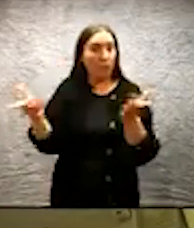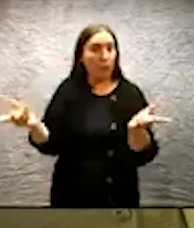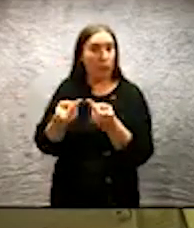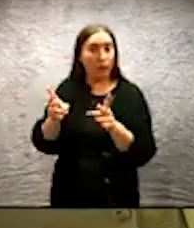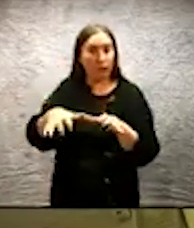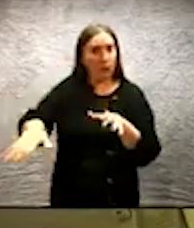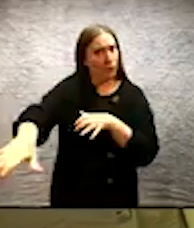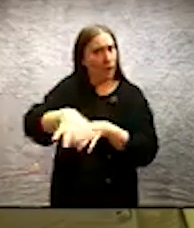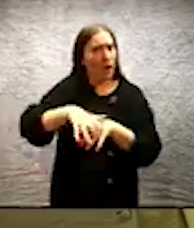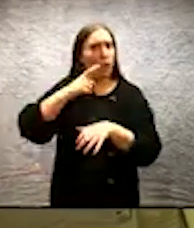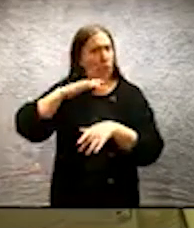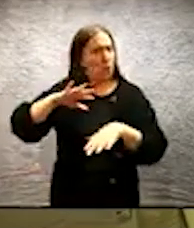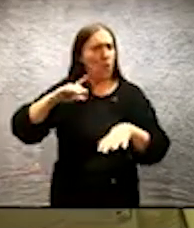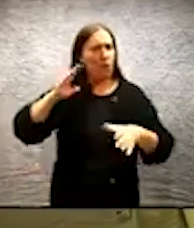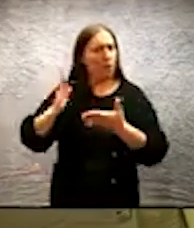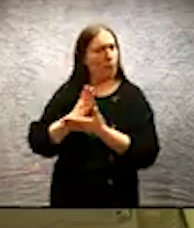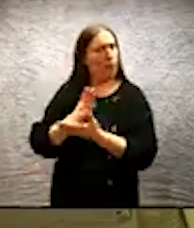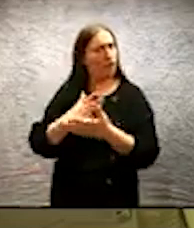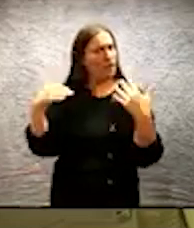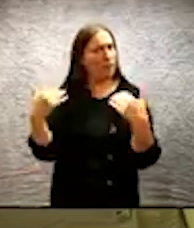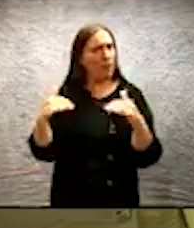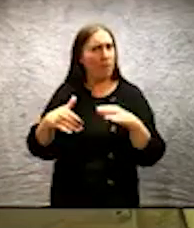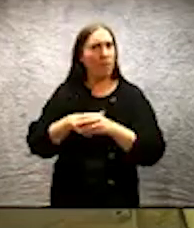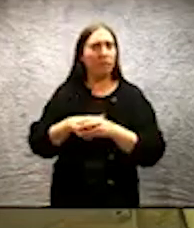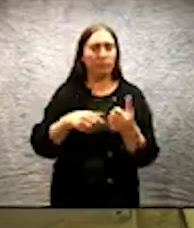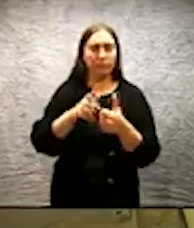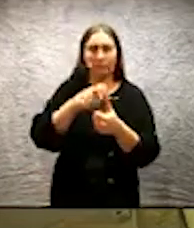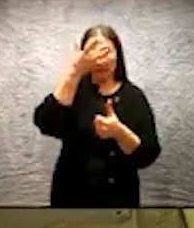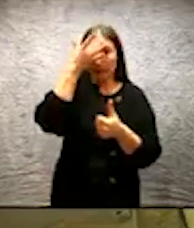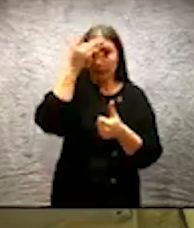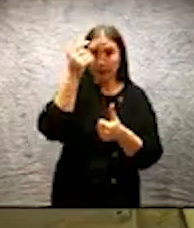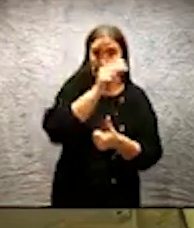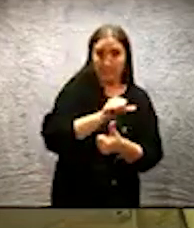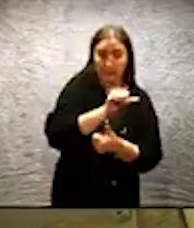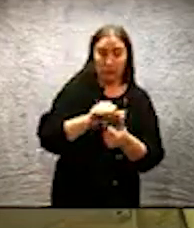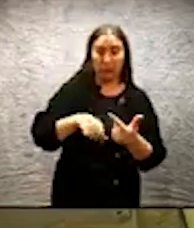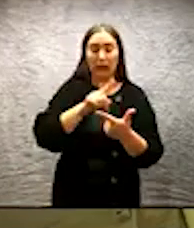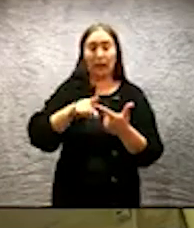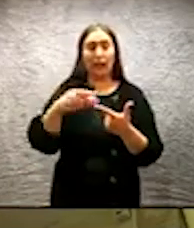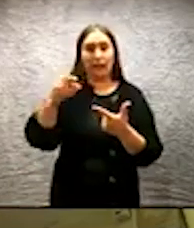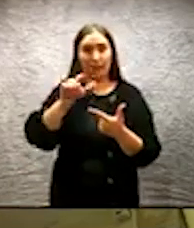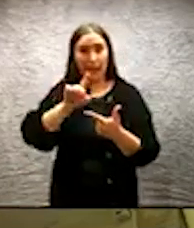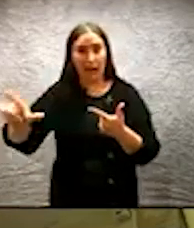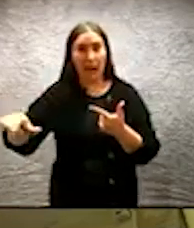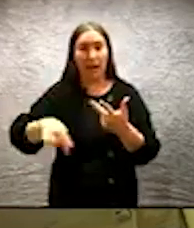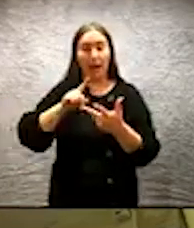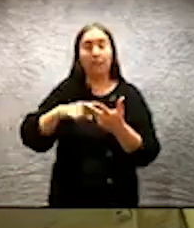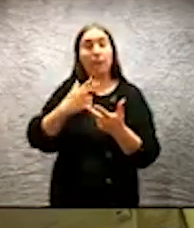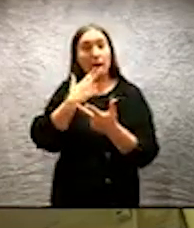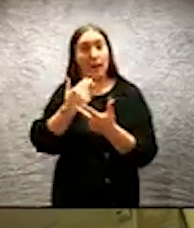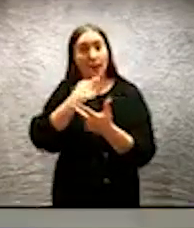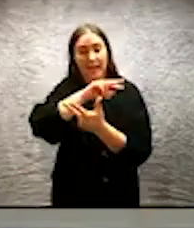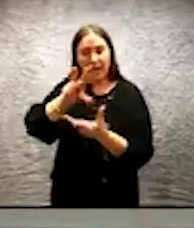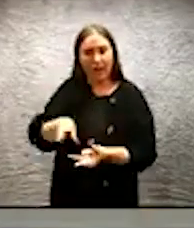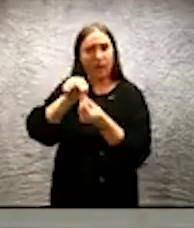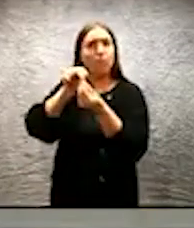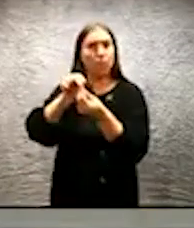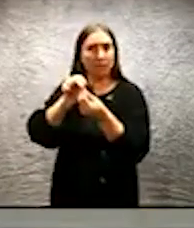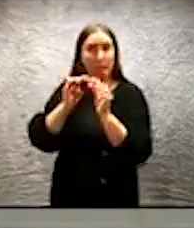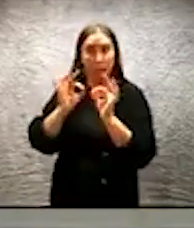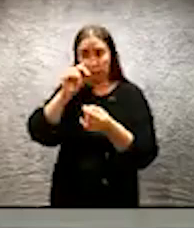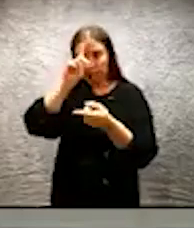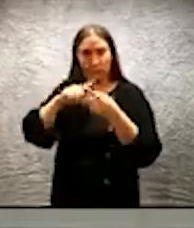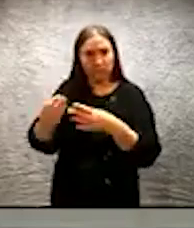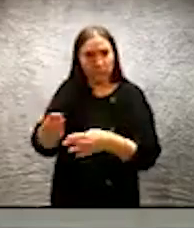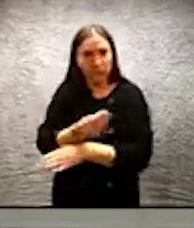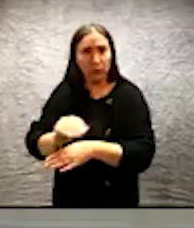ambitieux mené avec nos partenaires des communes de la Madeleine, Saint-André et Marquette-les-Lilles. Ce projet incarne une vision partagée de la sécurité